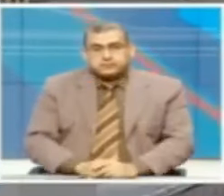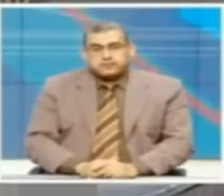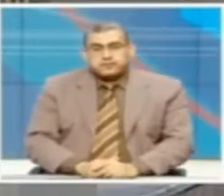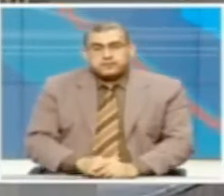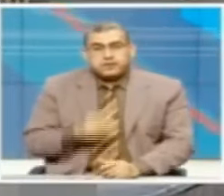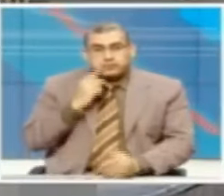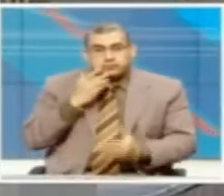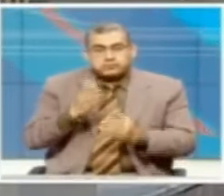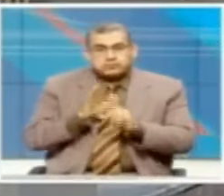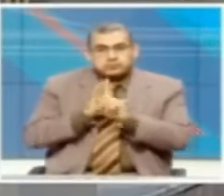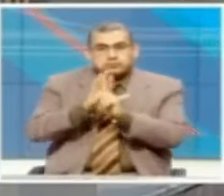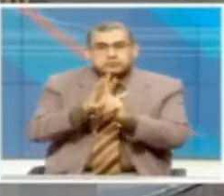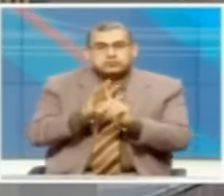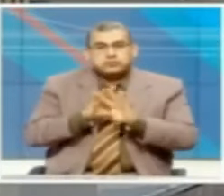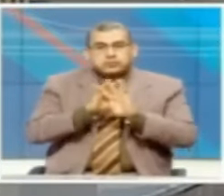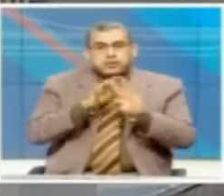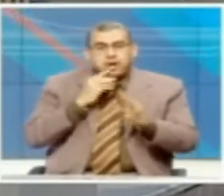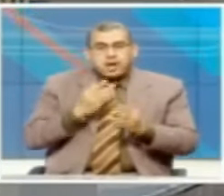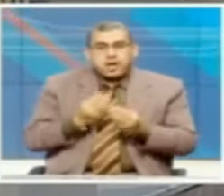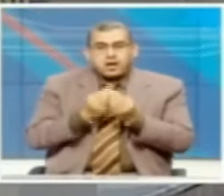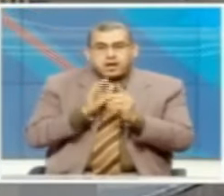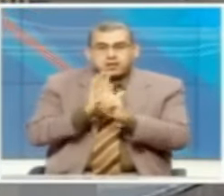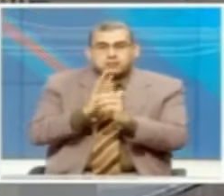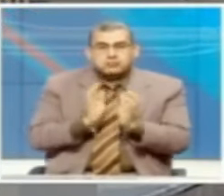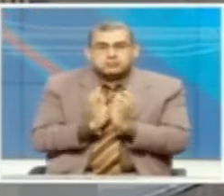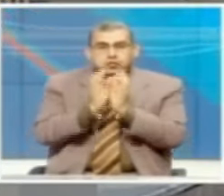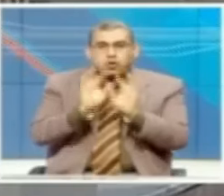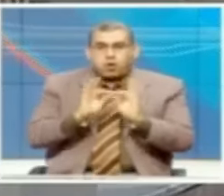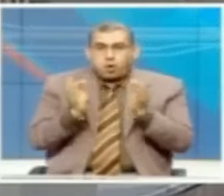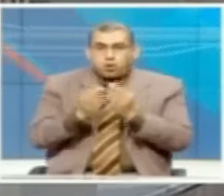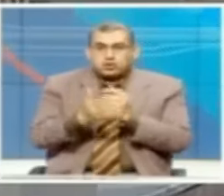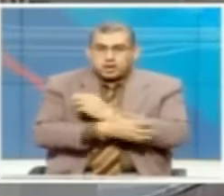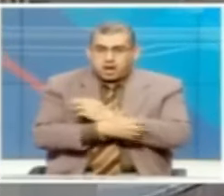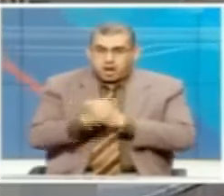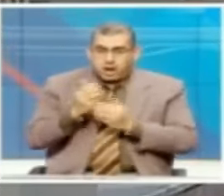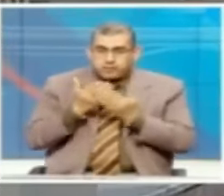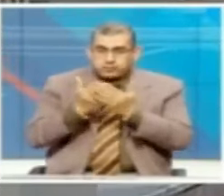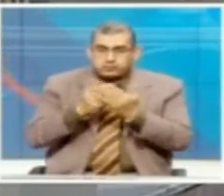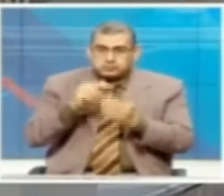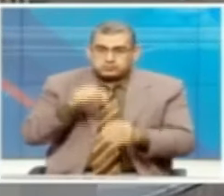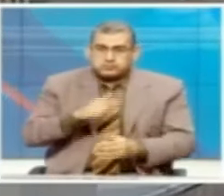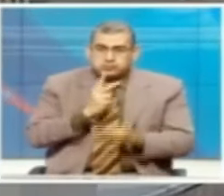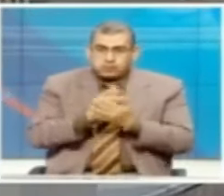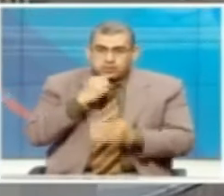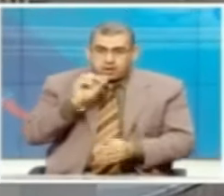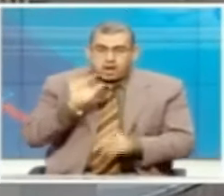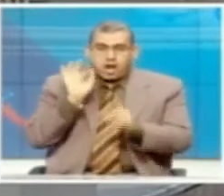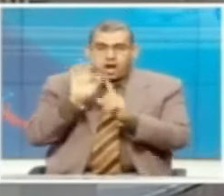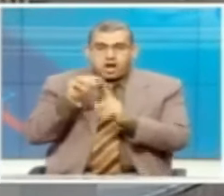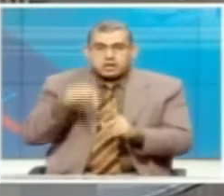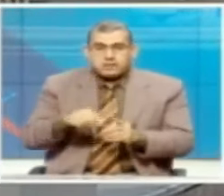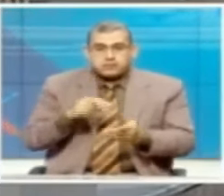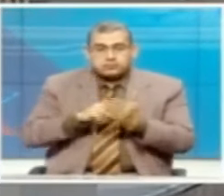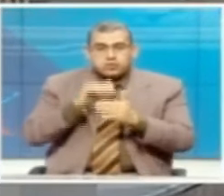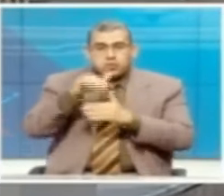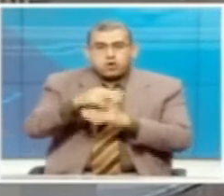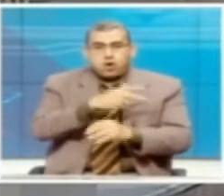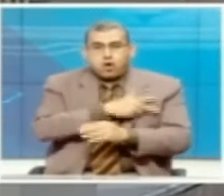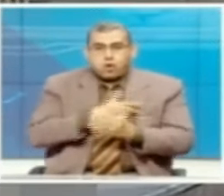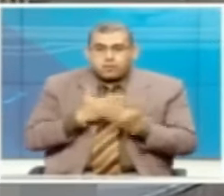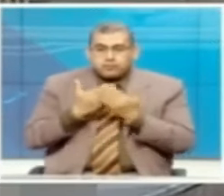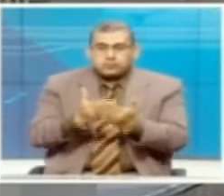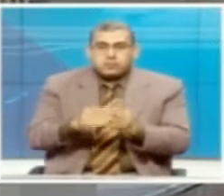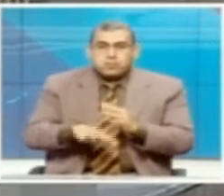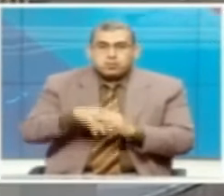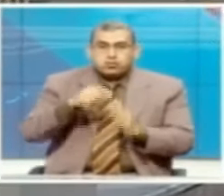شبكة الأمان الاجتماعي وتحقيق أفضل حماية للأسر الأكثر فقرا والأقل دخلا هو الهدف من وراء تقدم الحكومة بمشروع